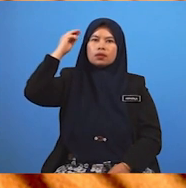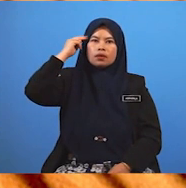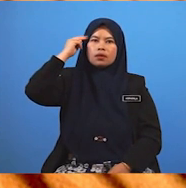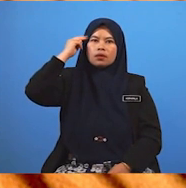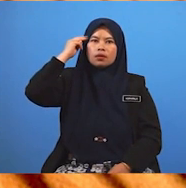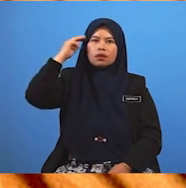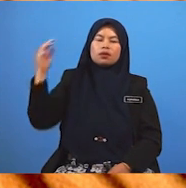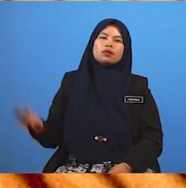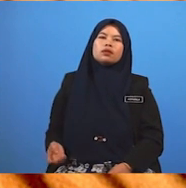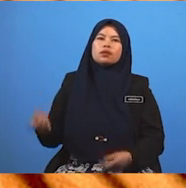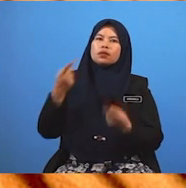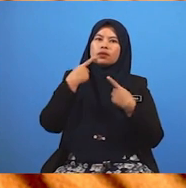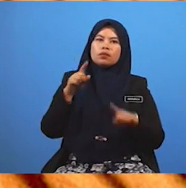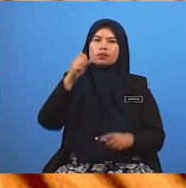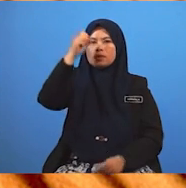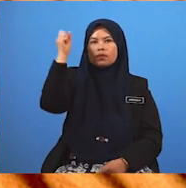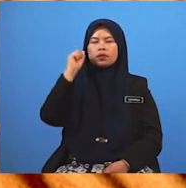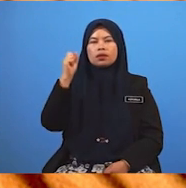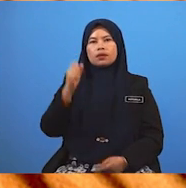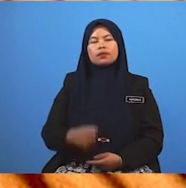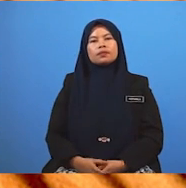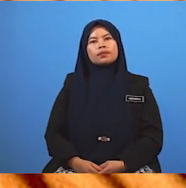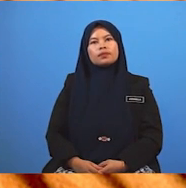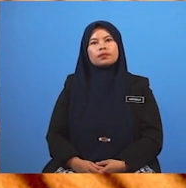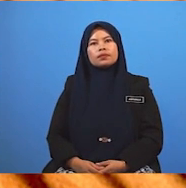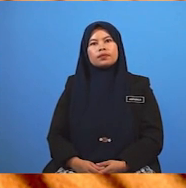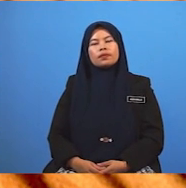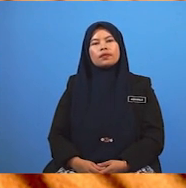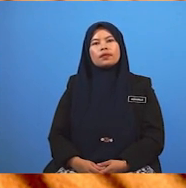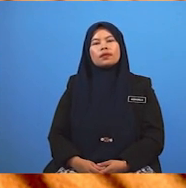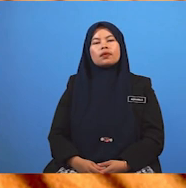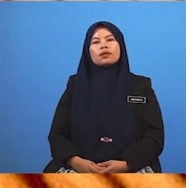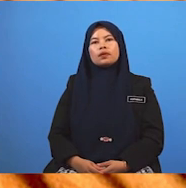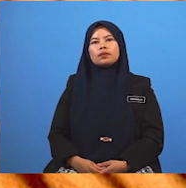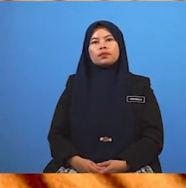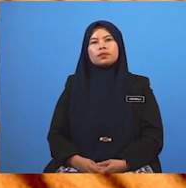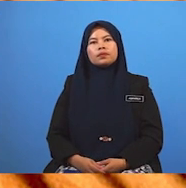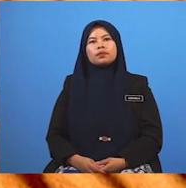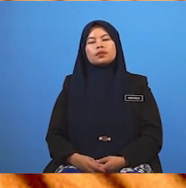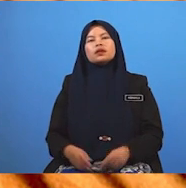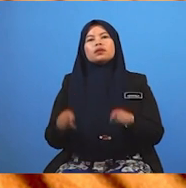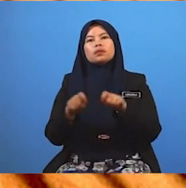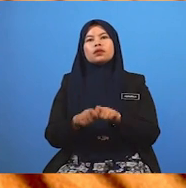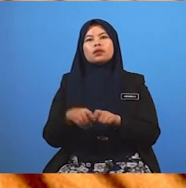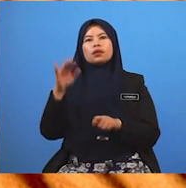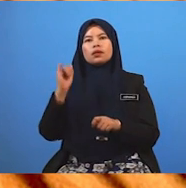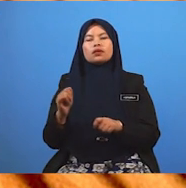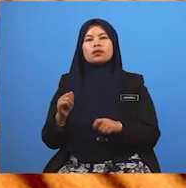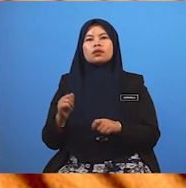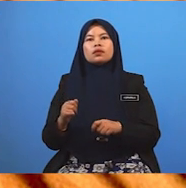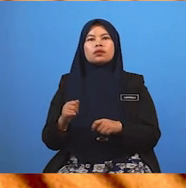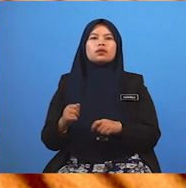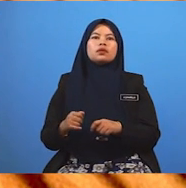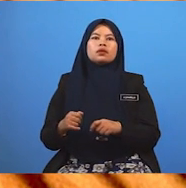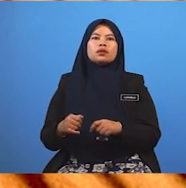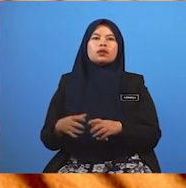Jom. Baiklah murid-murid, seperti yang telah dinyatakan di dalam objektif pembelajaran